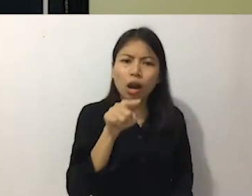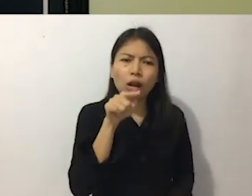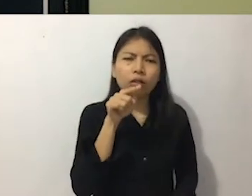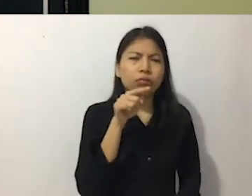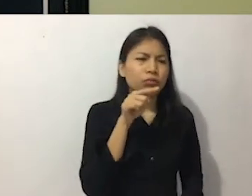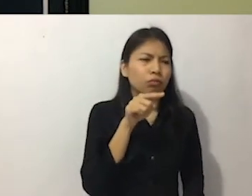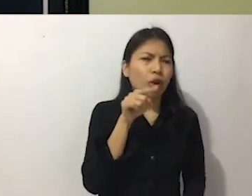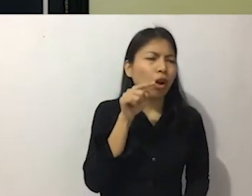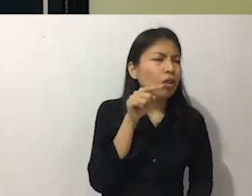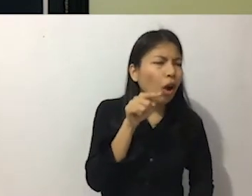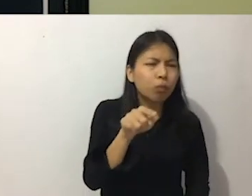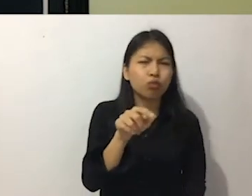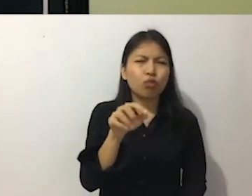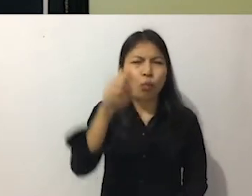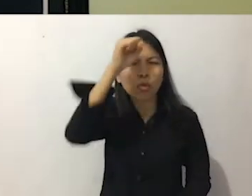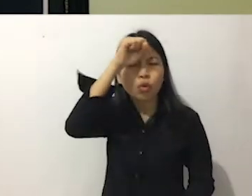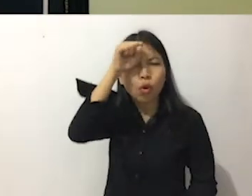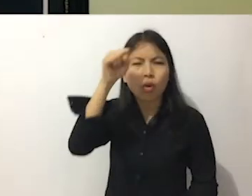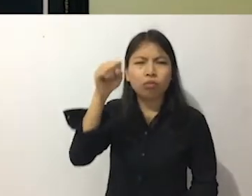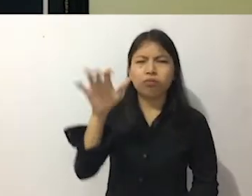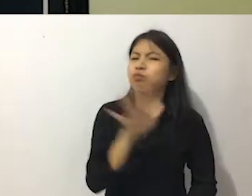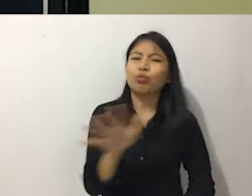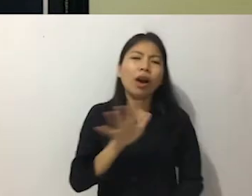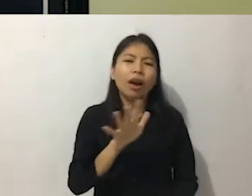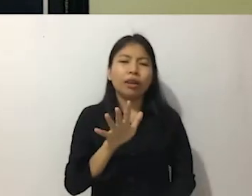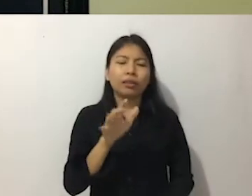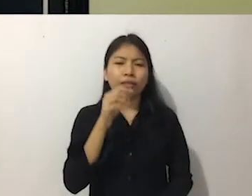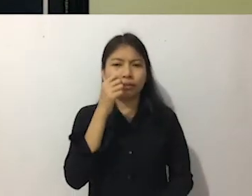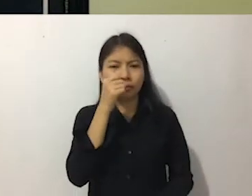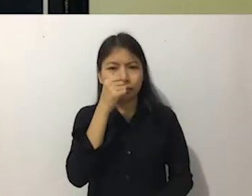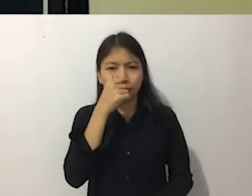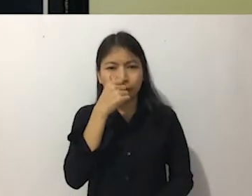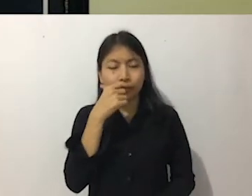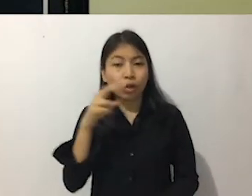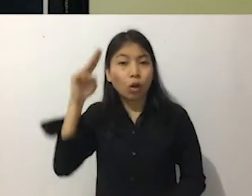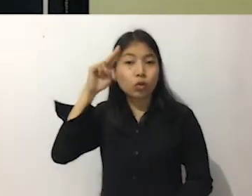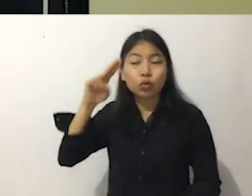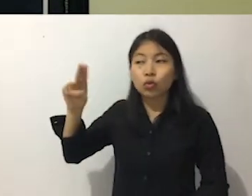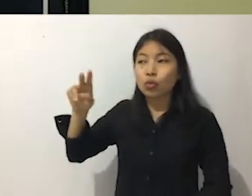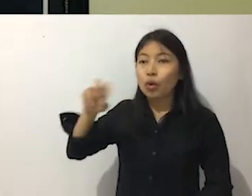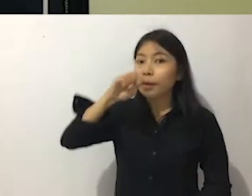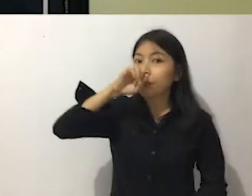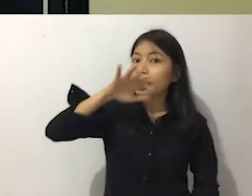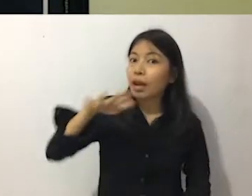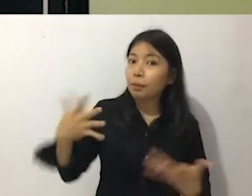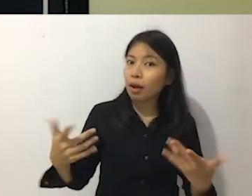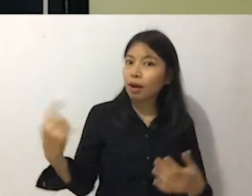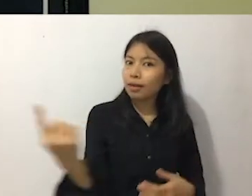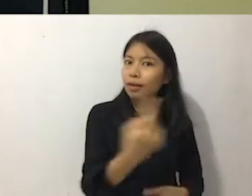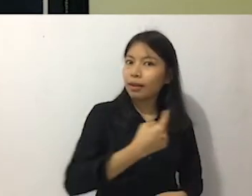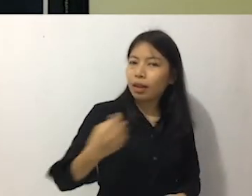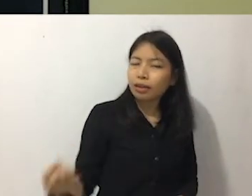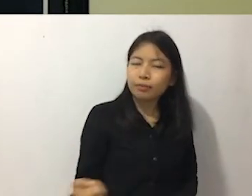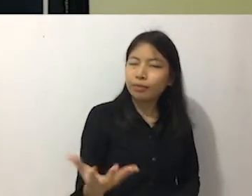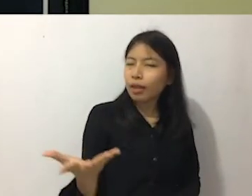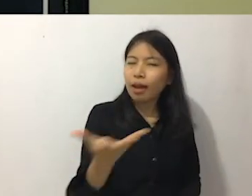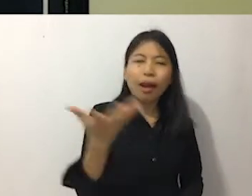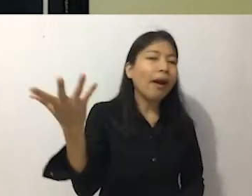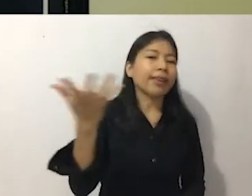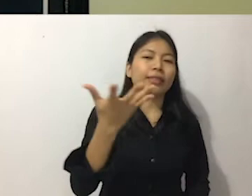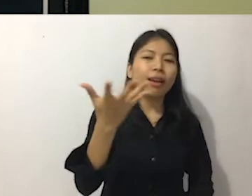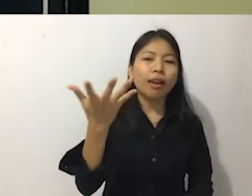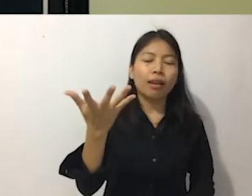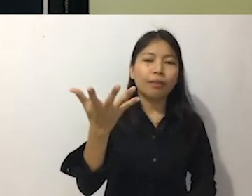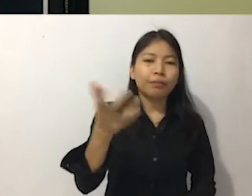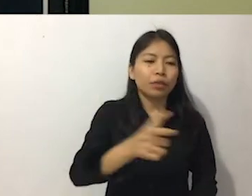sebagainya, kita ingat bahwa Tuhan katakan kita berharga. Dan apapun yang dikatakan orang kepada kita,